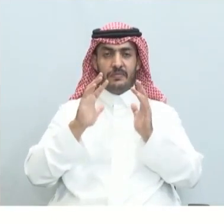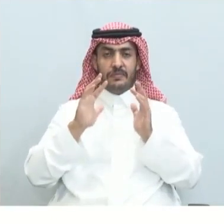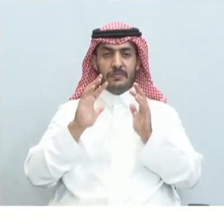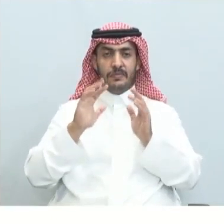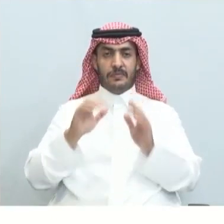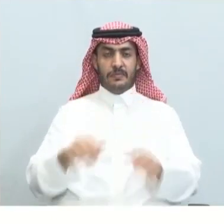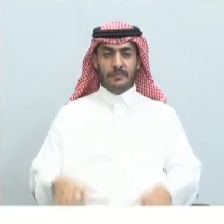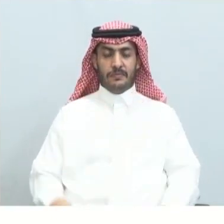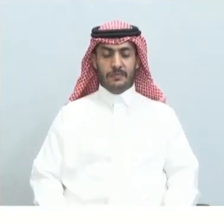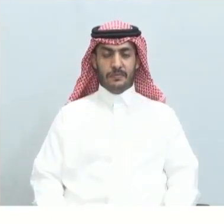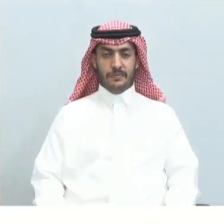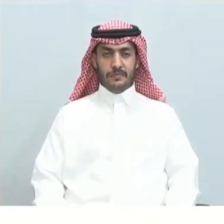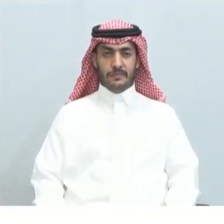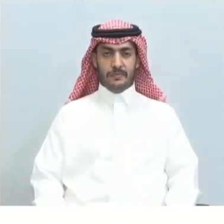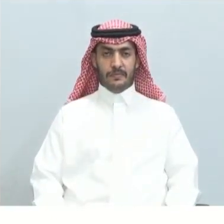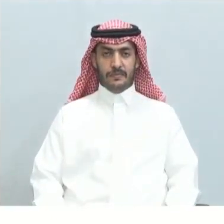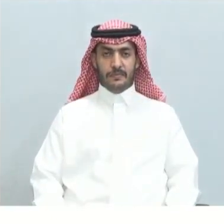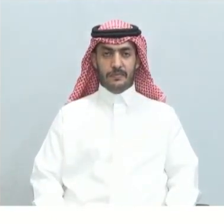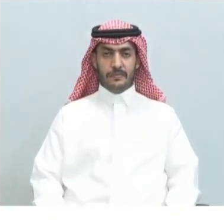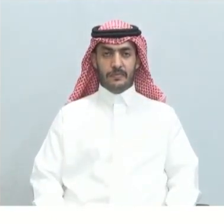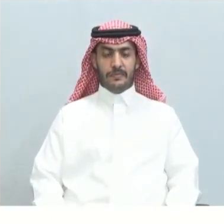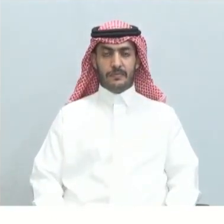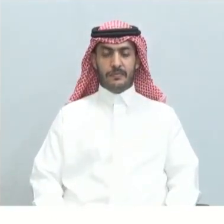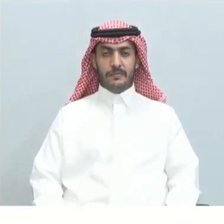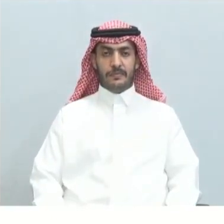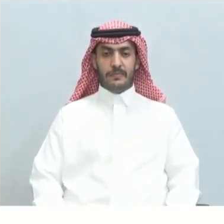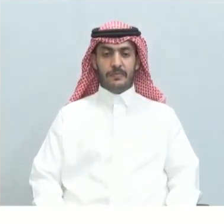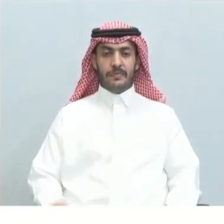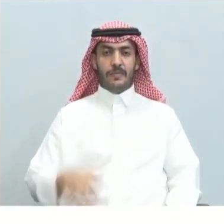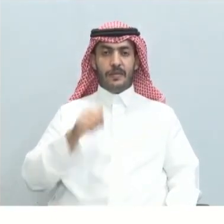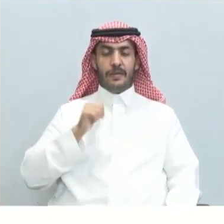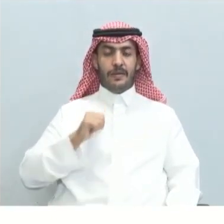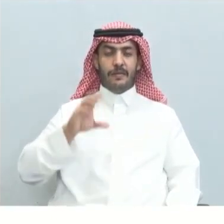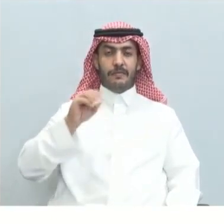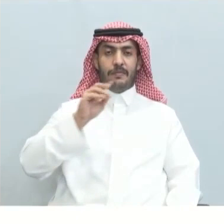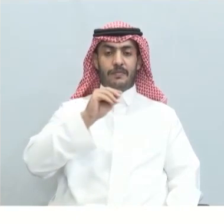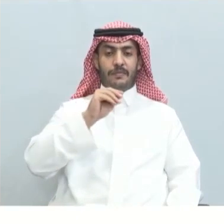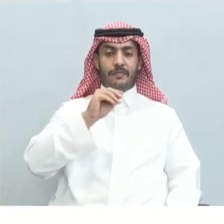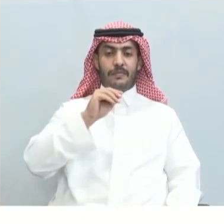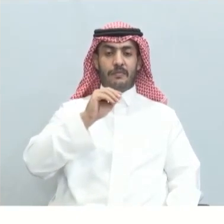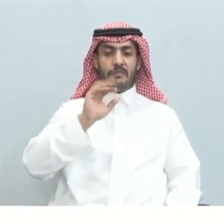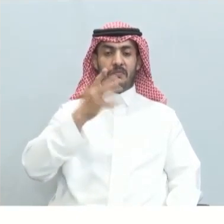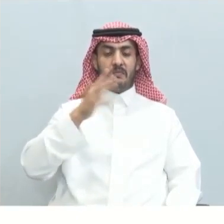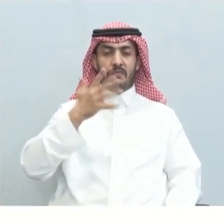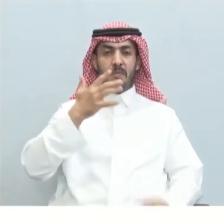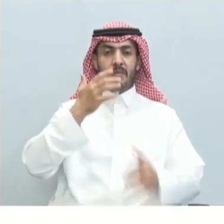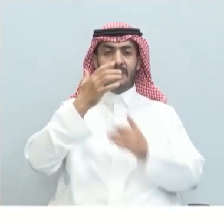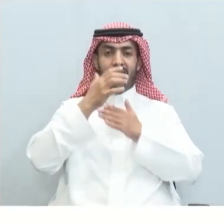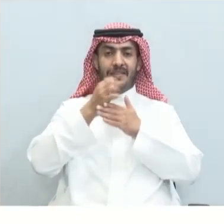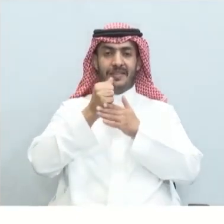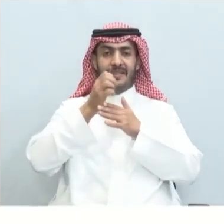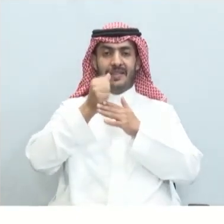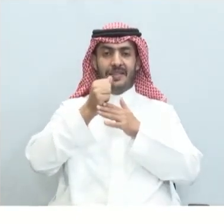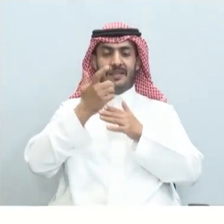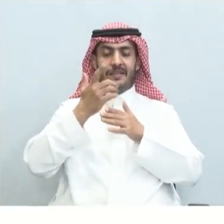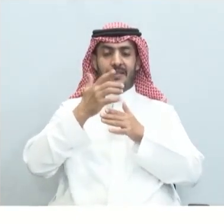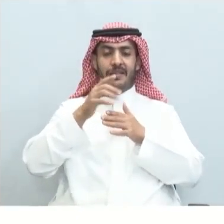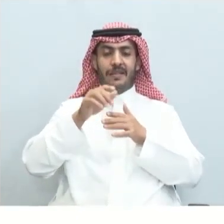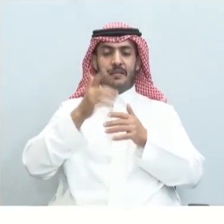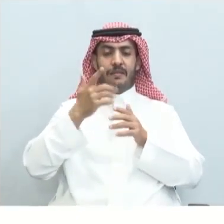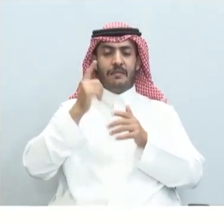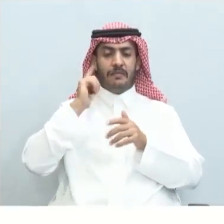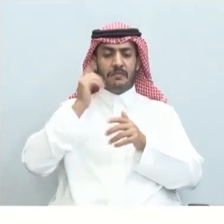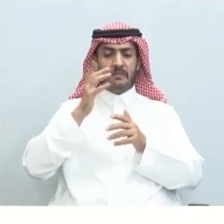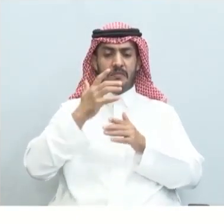او ابداء راهم ذكر احدهم يبدو كانه دباسه هذا الصوت